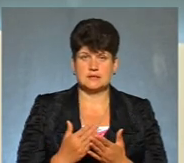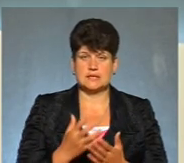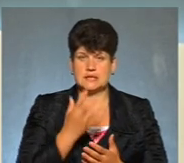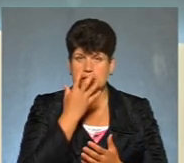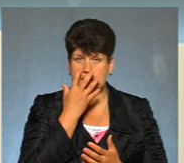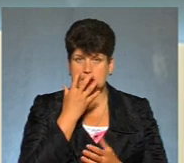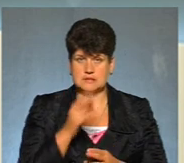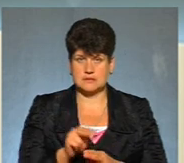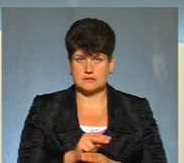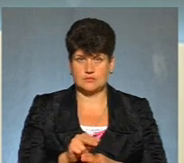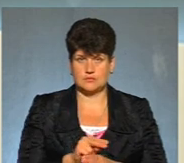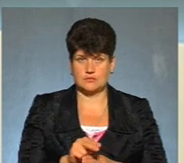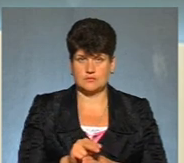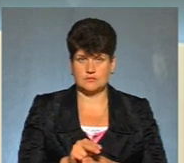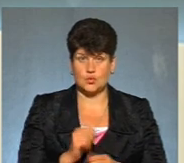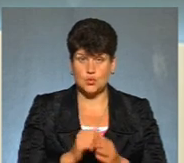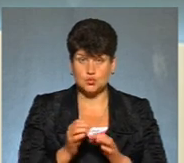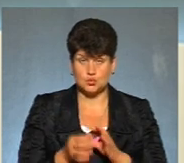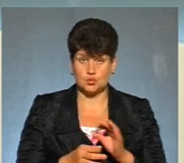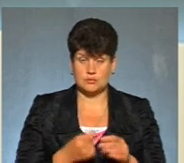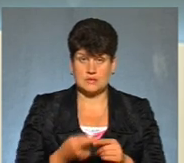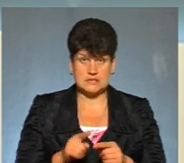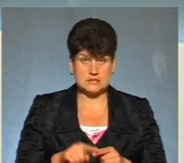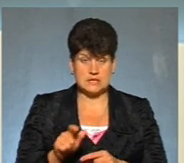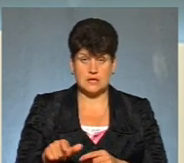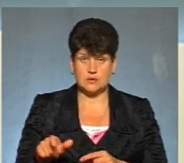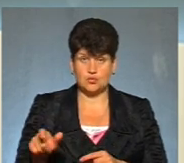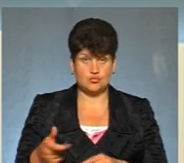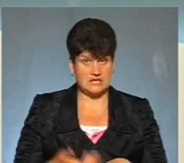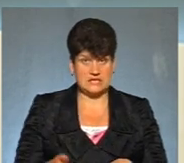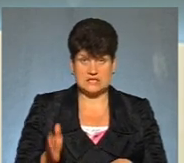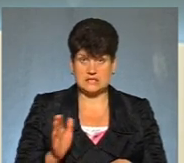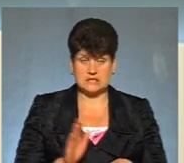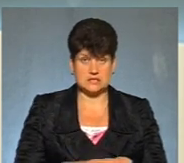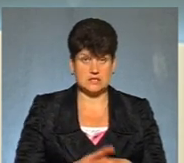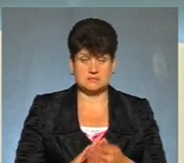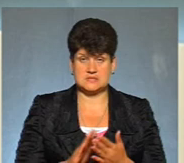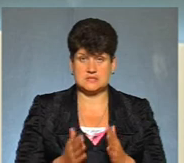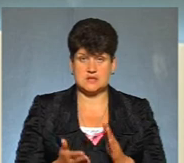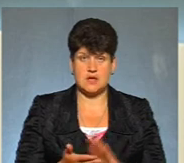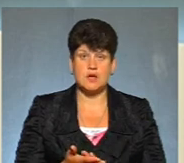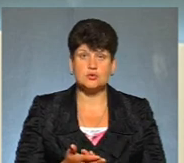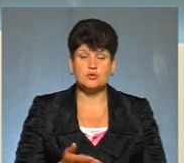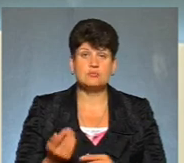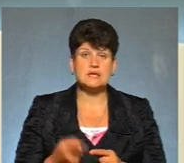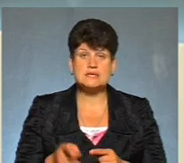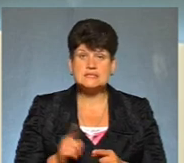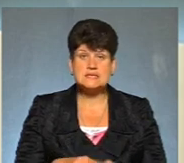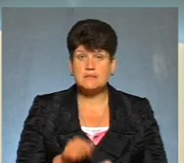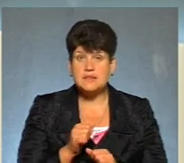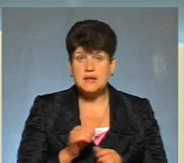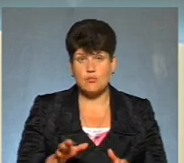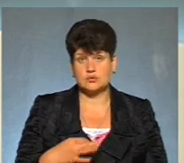кисневій терапії щодоби. Це люди із тяжким клінічним станом. І цим не можна